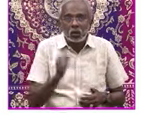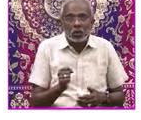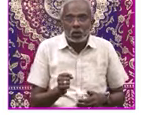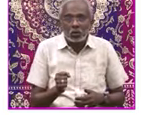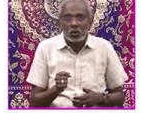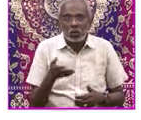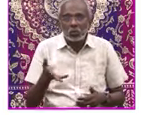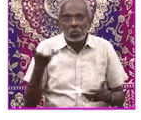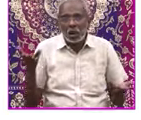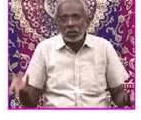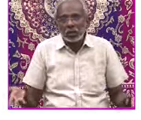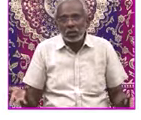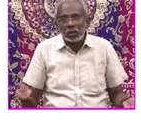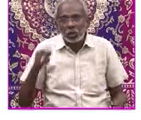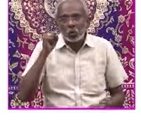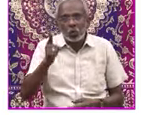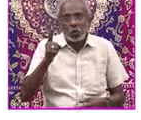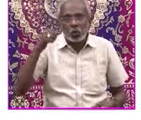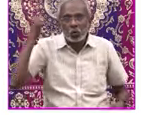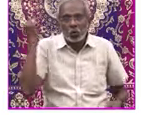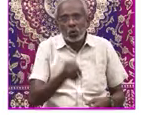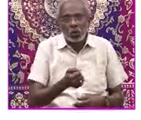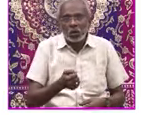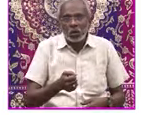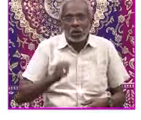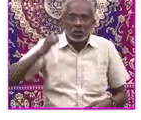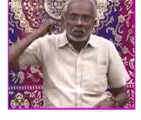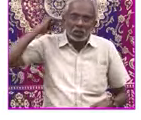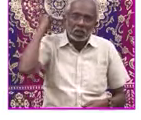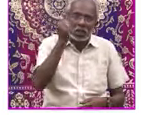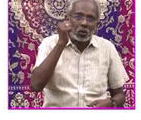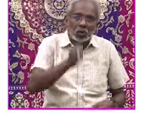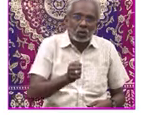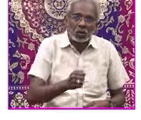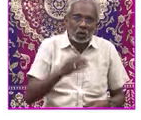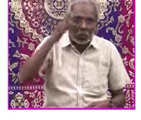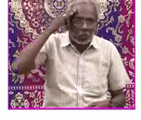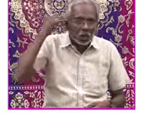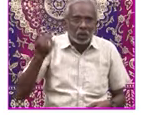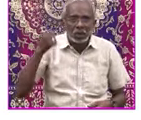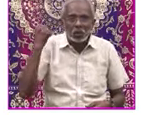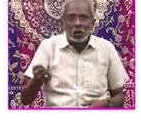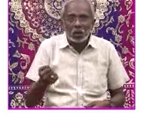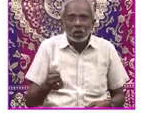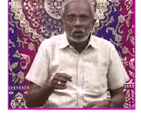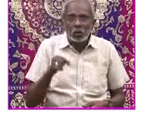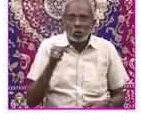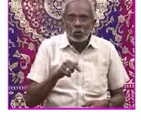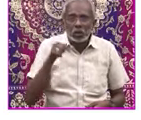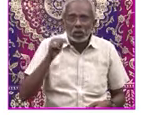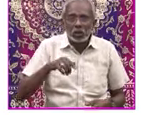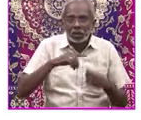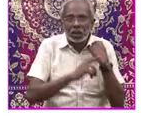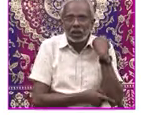இது மாயை ஒன்றுக்குள் எரிக்குள் மரளிக்குள் ஊழியின்